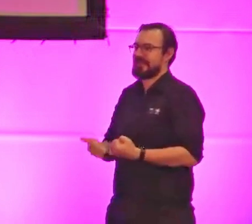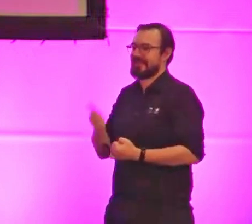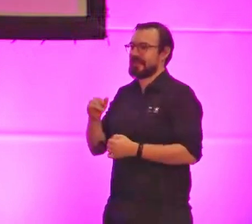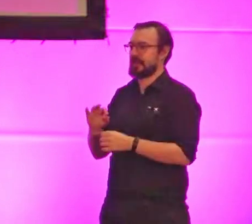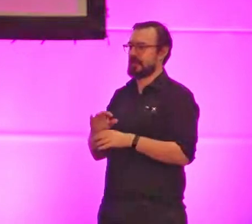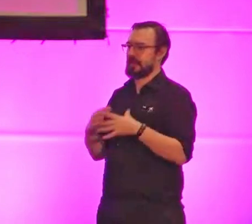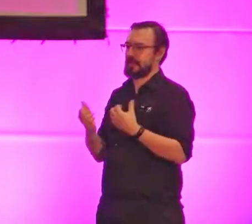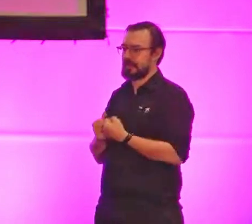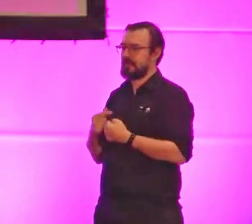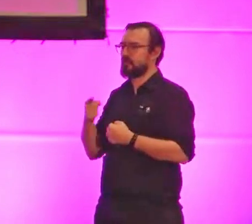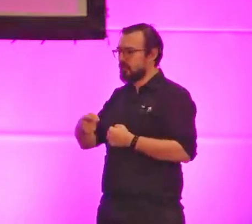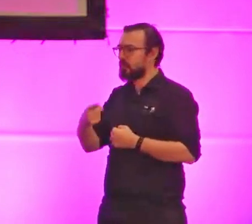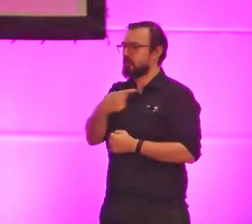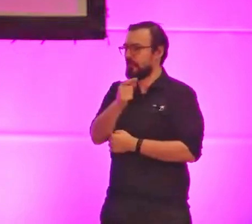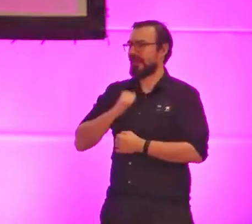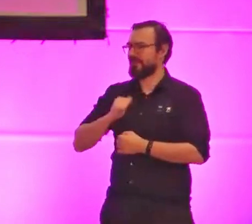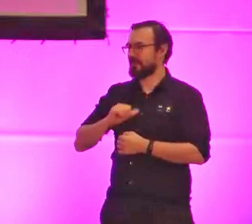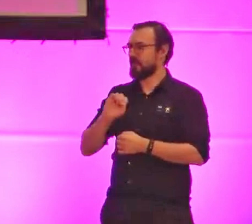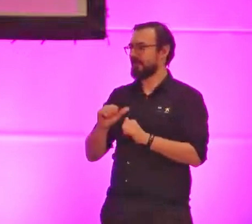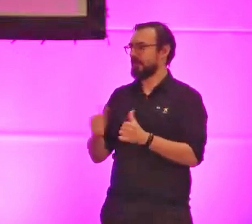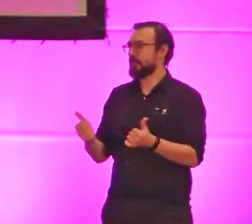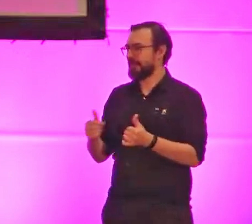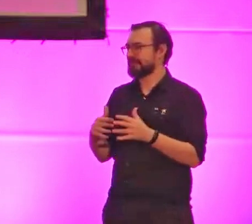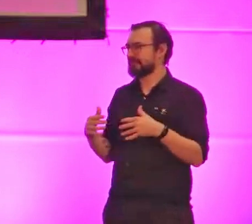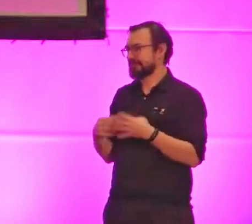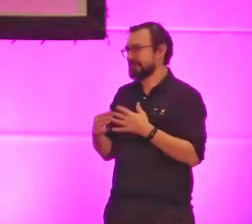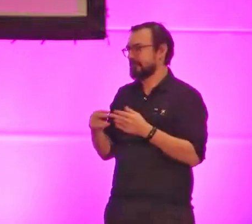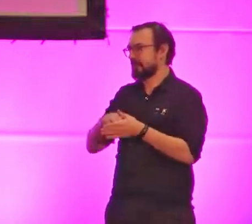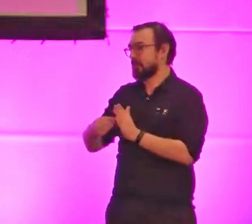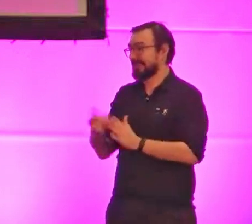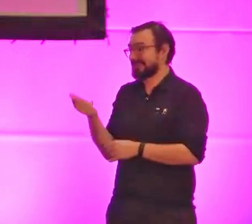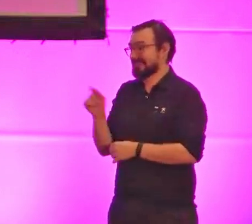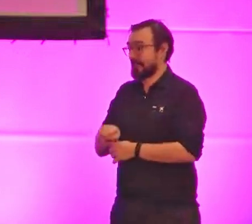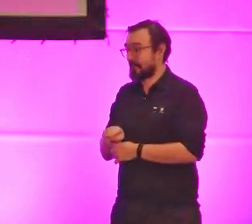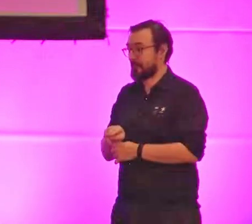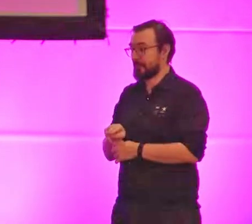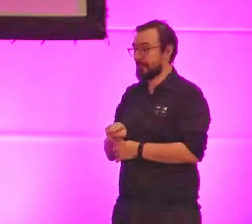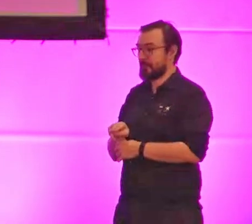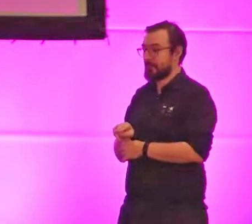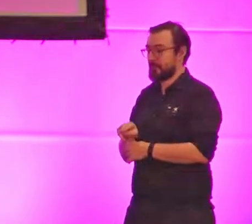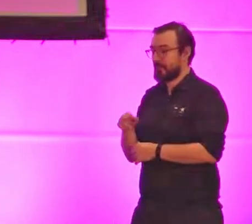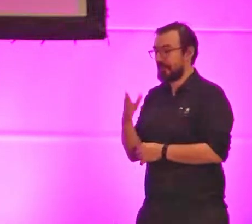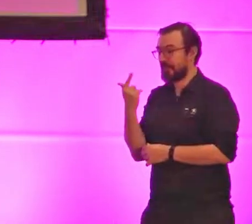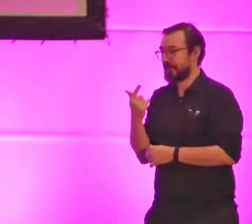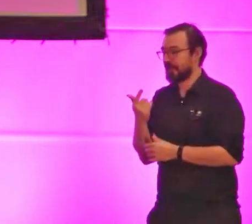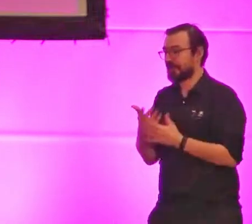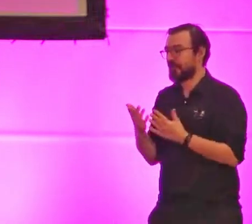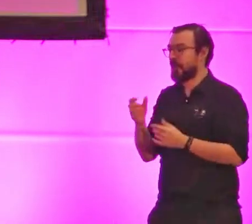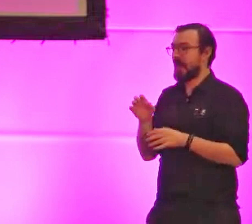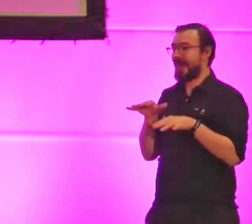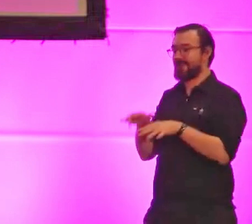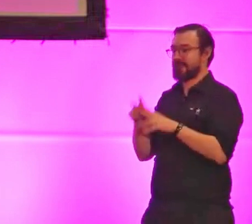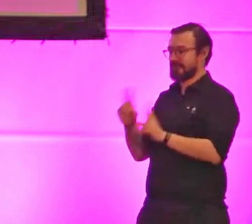i hela. De använde otillåtna stridsmetoder. Till exempel, ja, det kan vara oproportionerliga